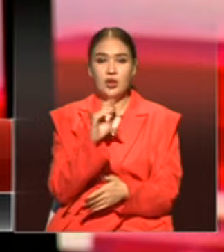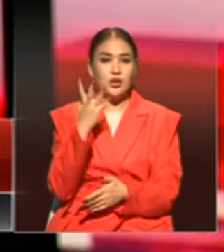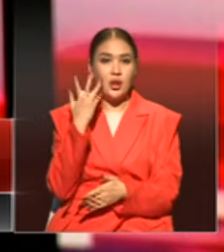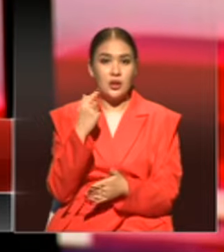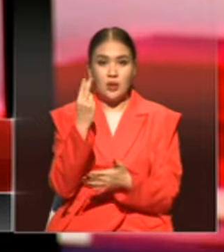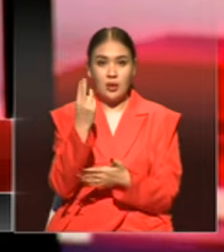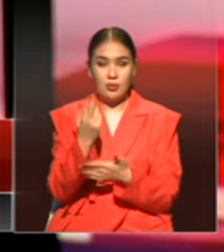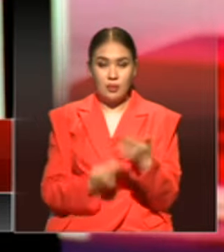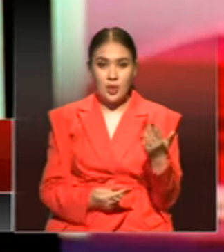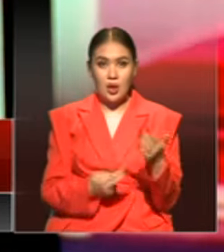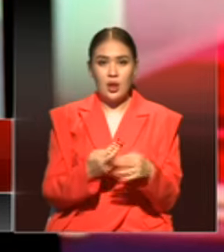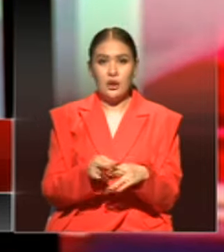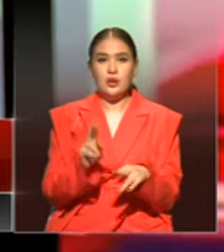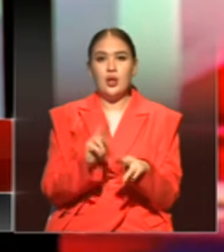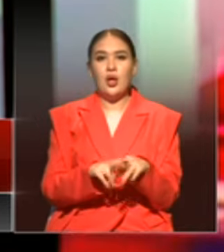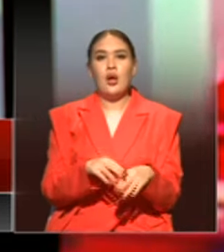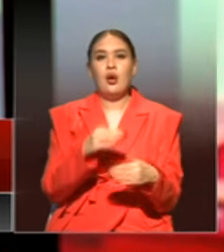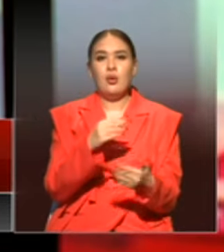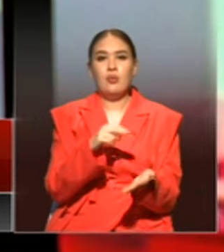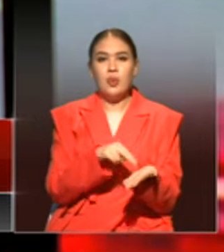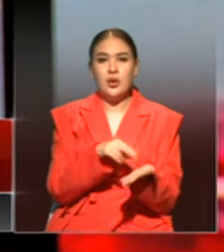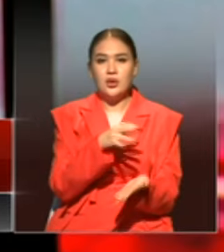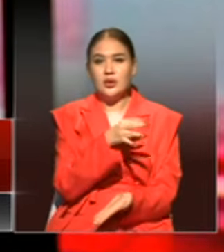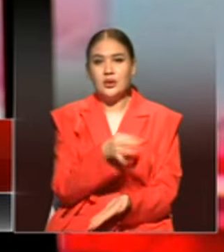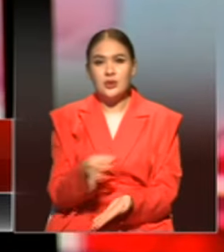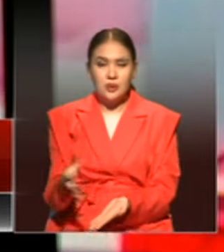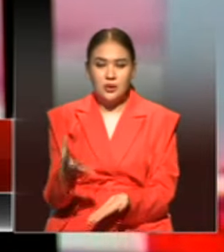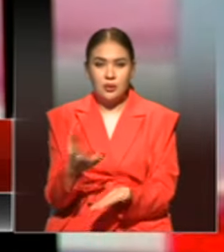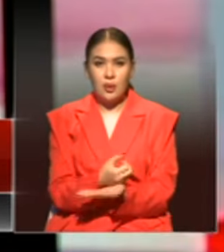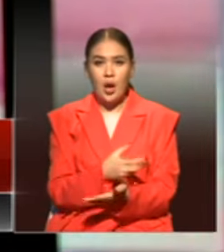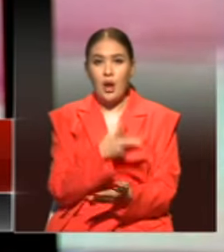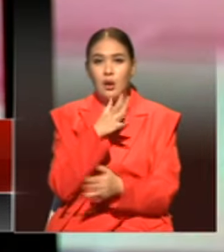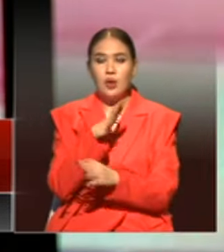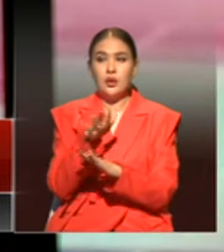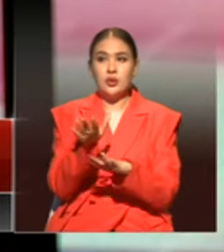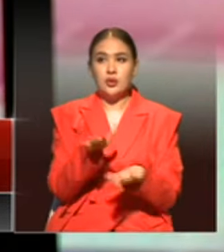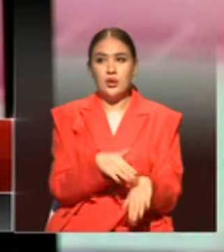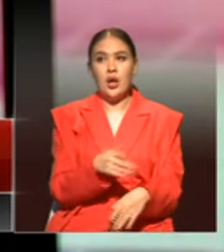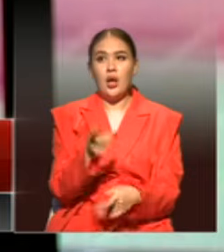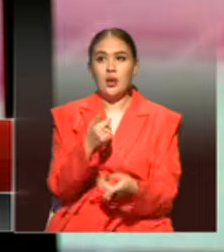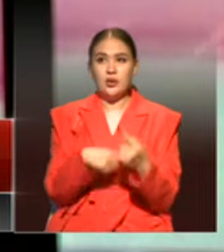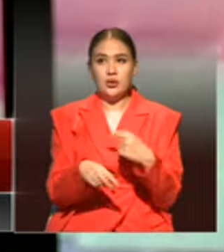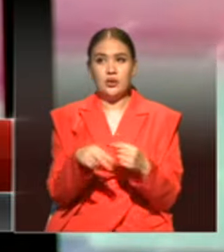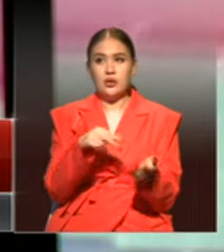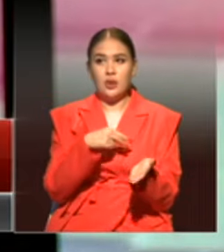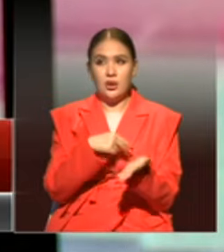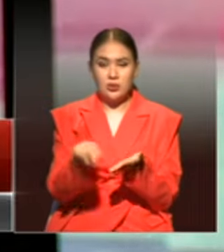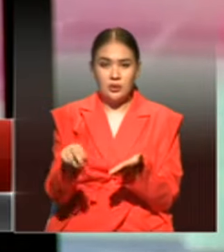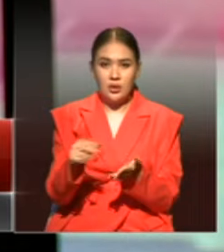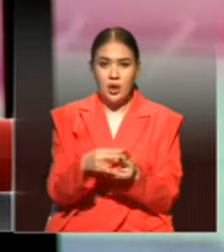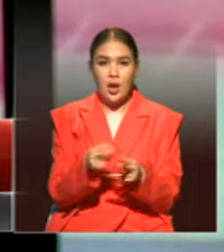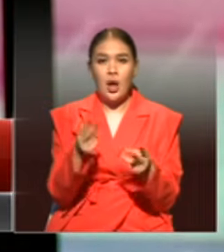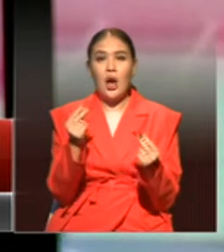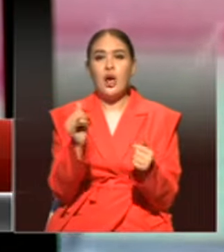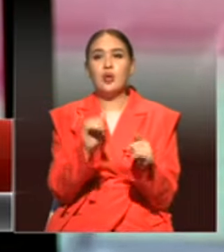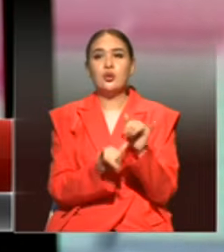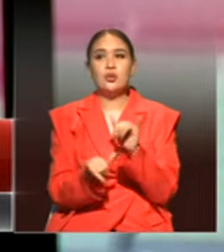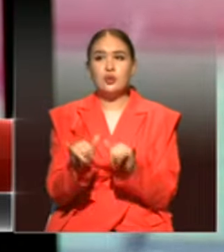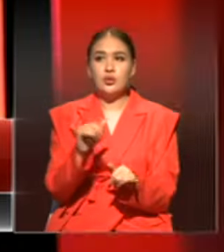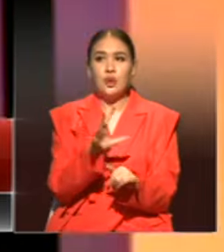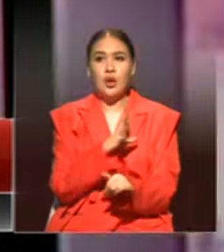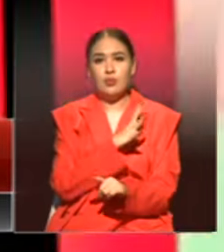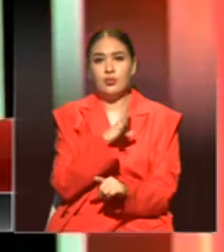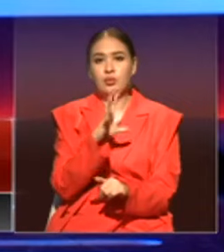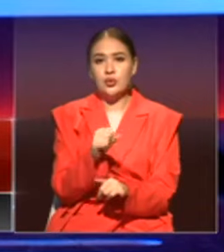бағасы уже төмен болып қалады. Ал одан уақыт өтіп, ол бағасқа бағамен сатып алады. Сондықтан жаңа қаржы қайда кеткен деген кішкене не болған шығар,